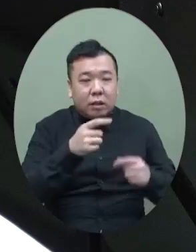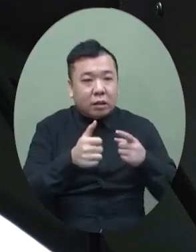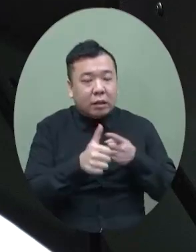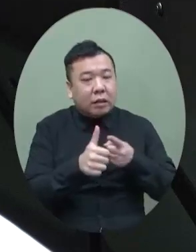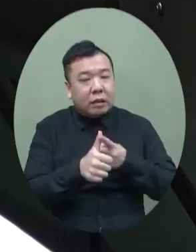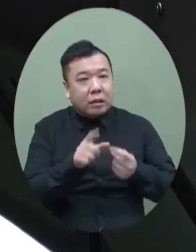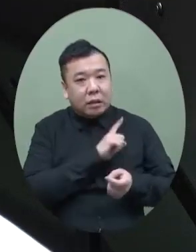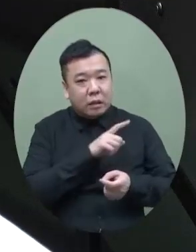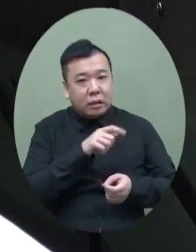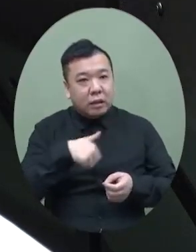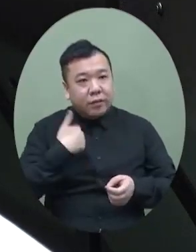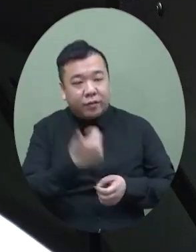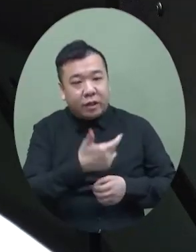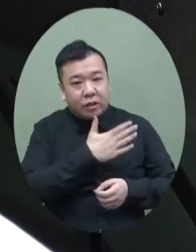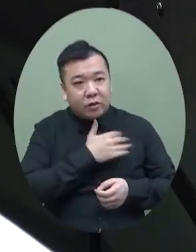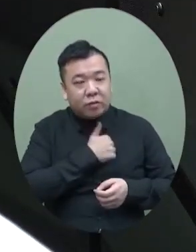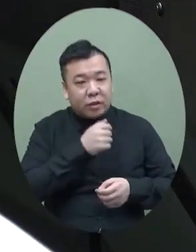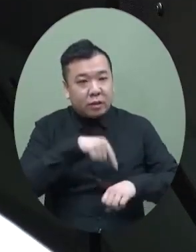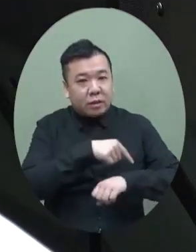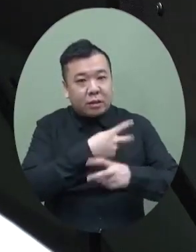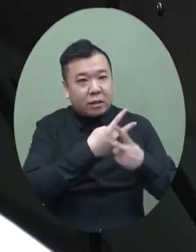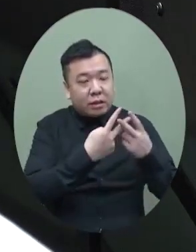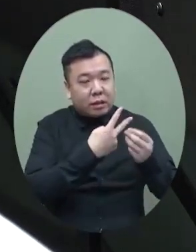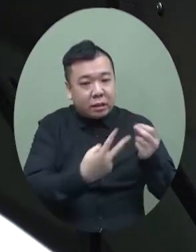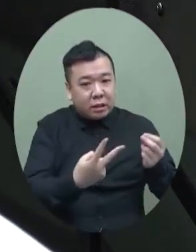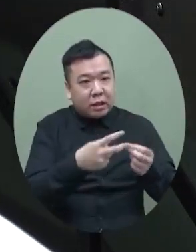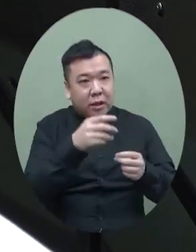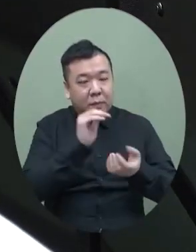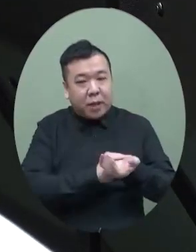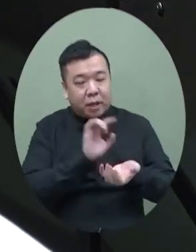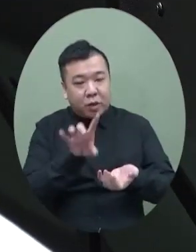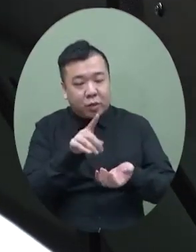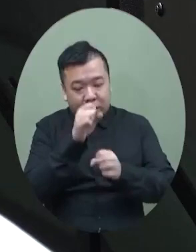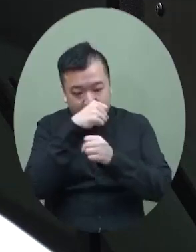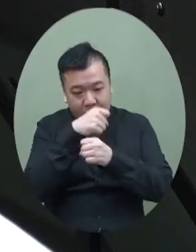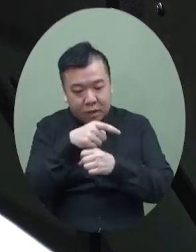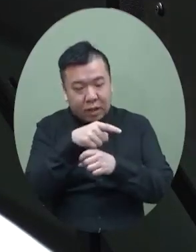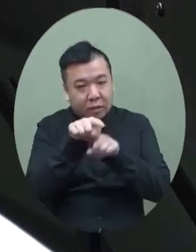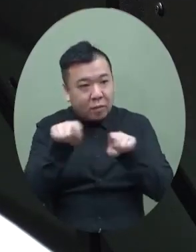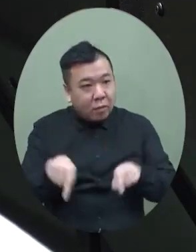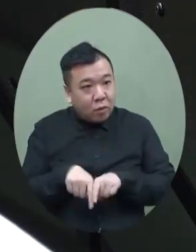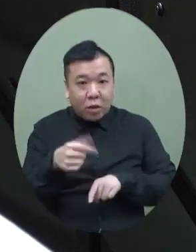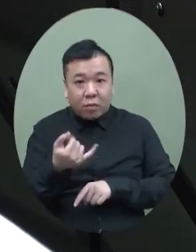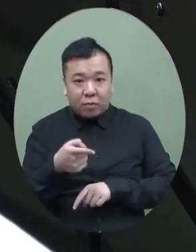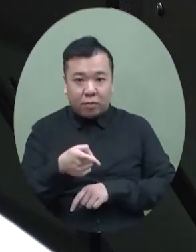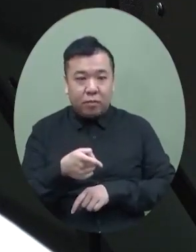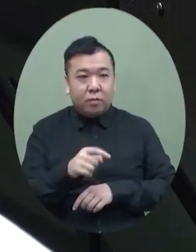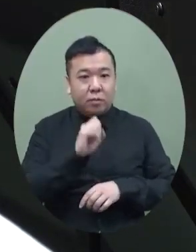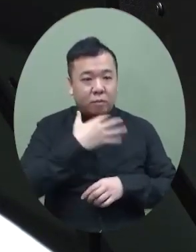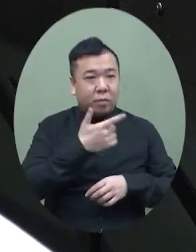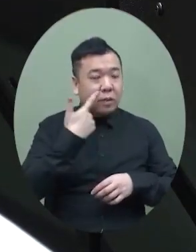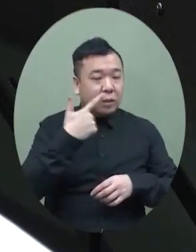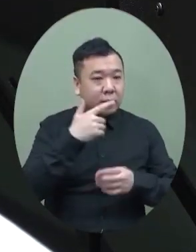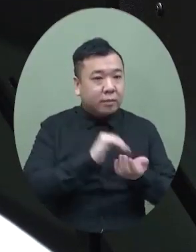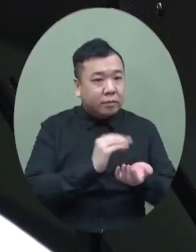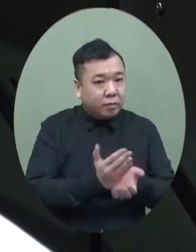係咪都係自費準備72小時內病毒檢測陰性嘅報告咧？ 同埋想問埋 PMH 有冇啲咩新 case 啦，